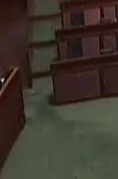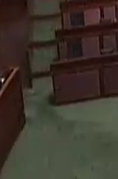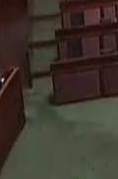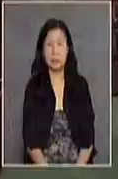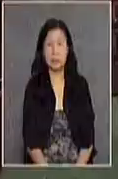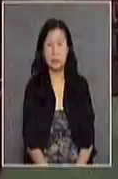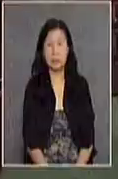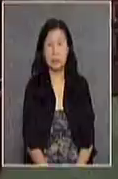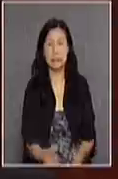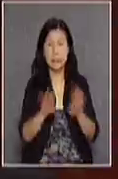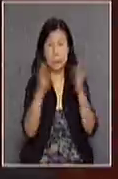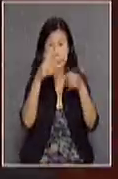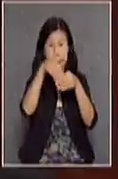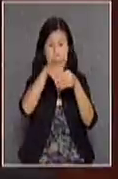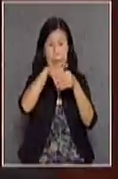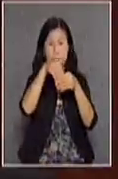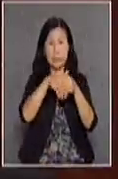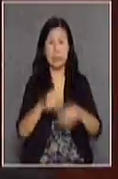開始表決。